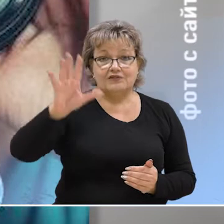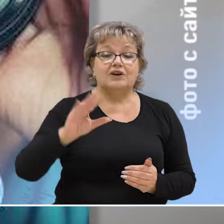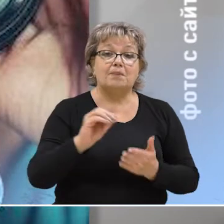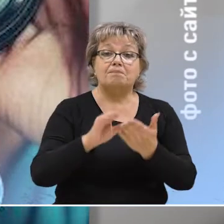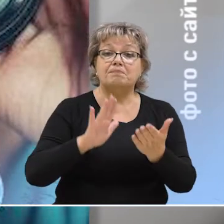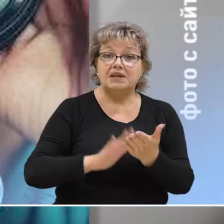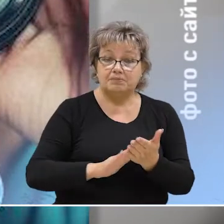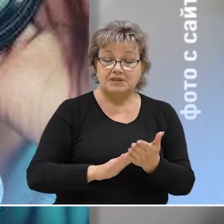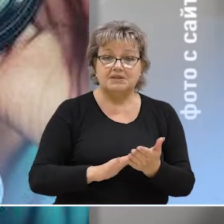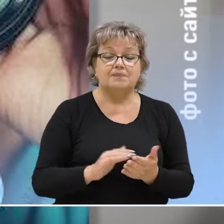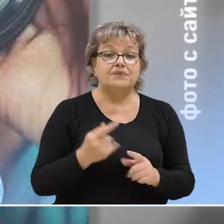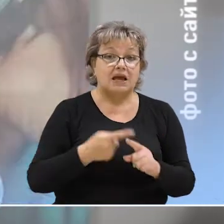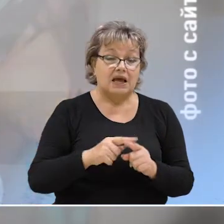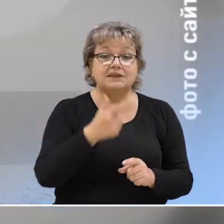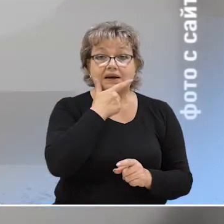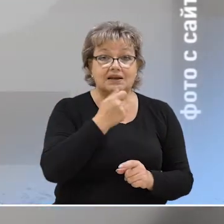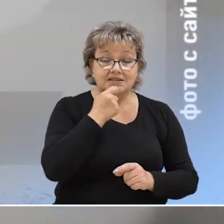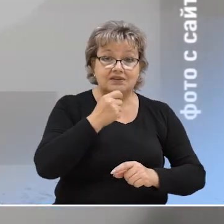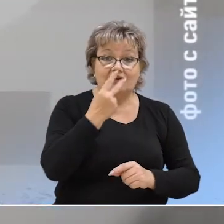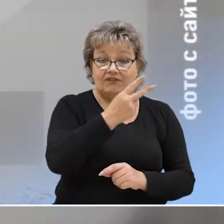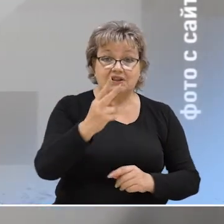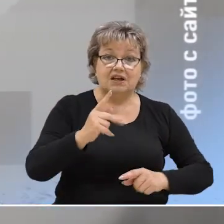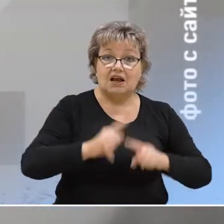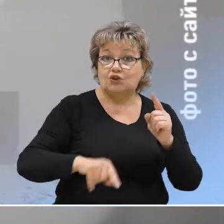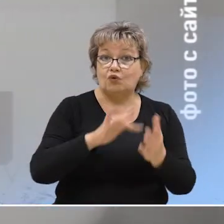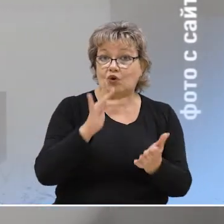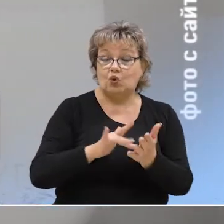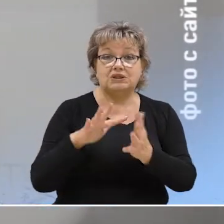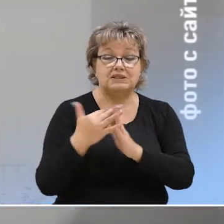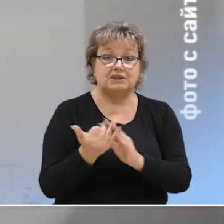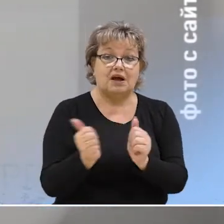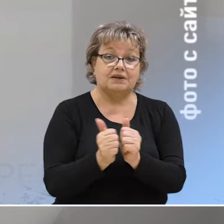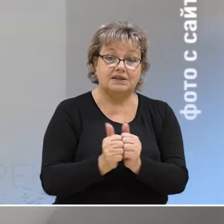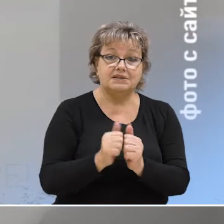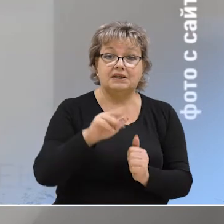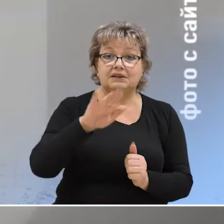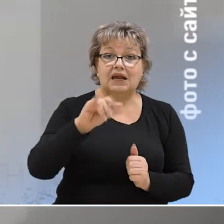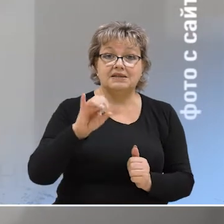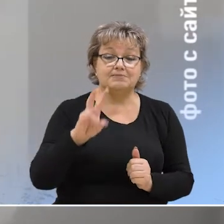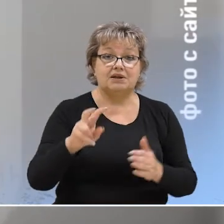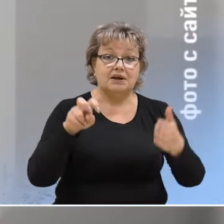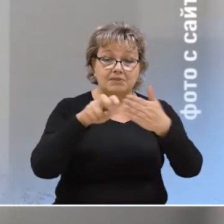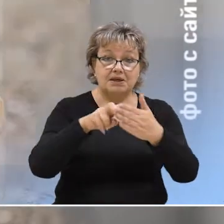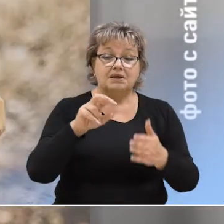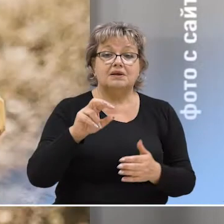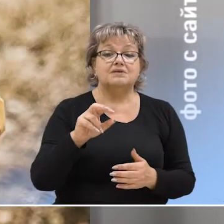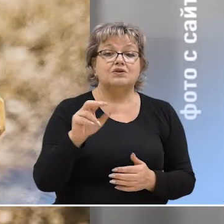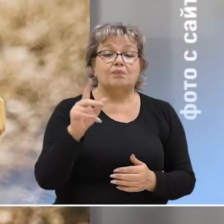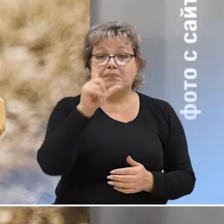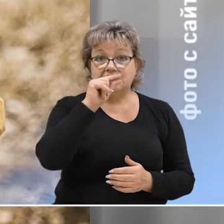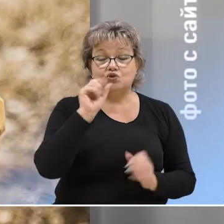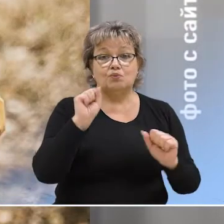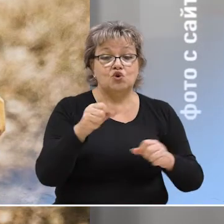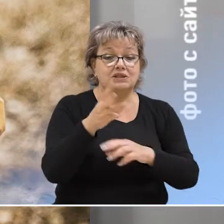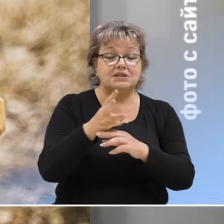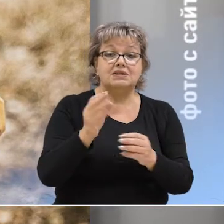символ, перепись, символ переписи. Кенчик, да, это красивые виды родного города, района или села, и окрестности с изображением талисмана переписи. Випина,